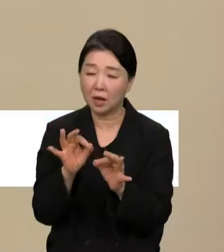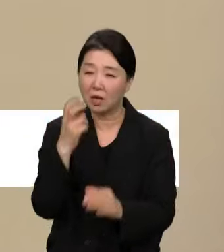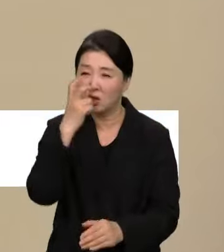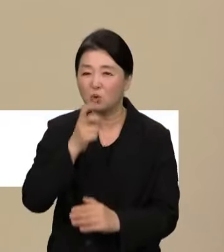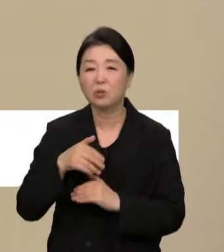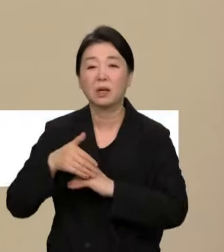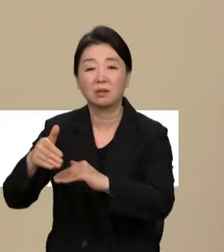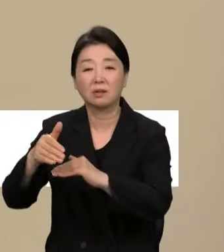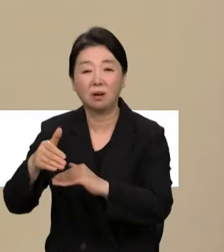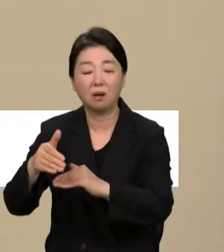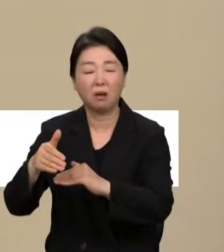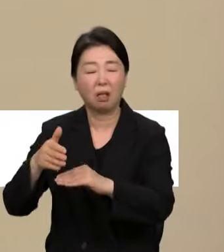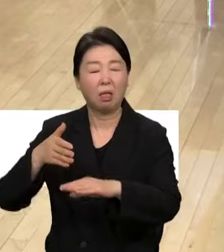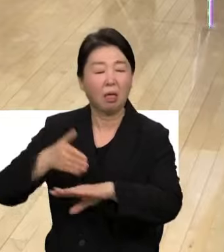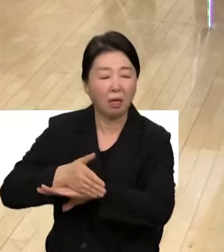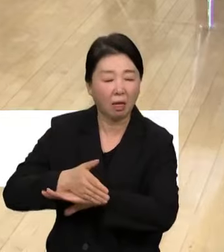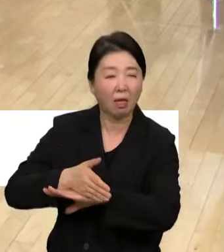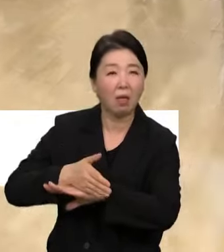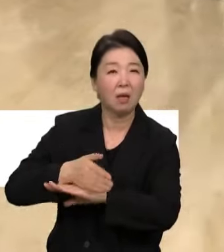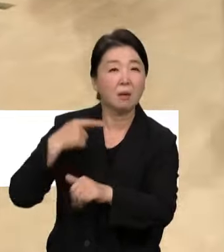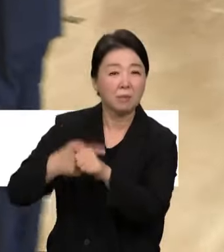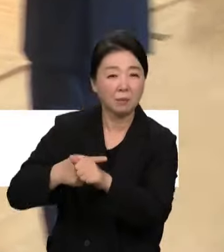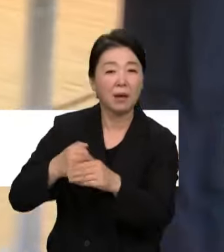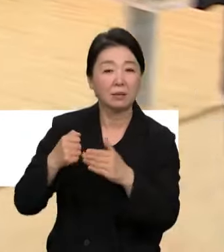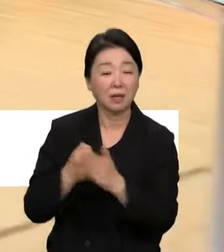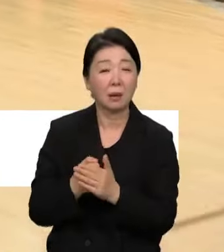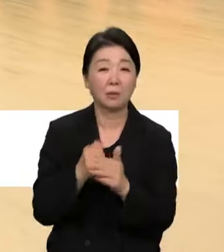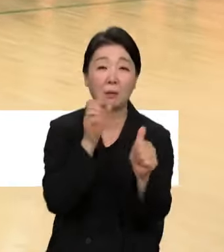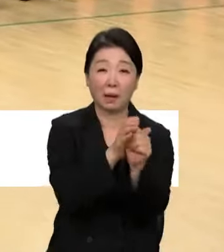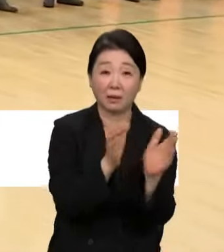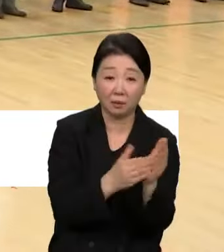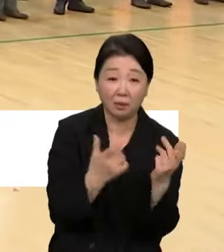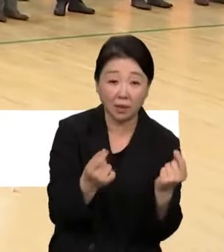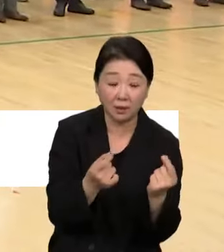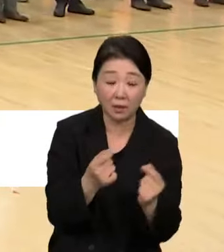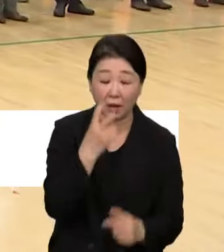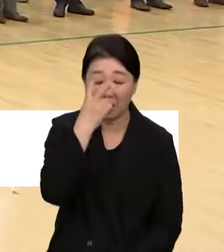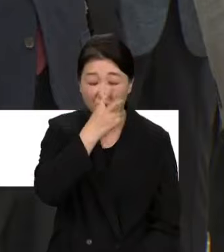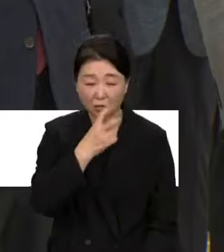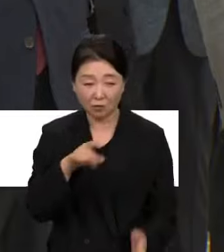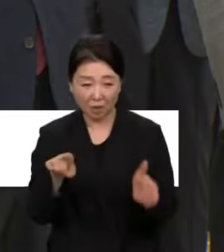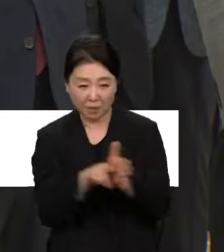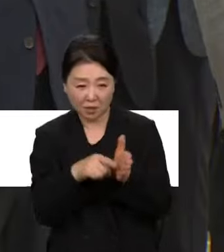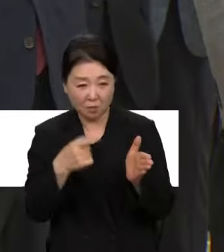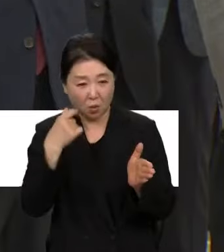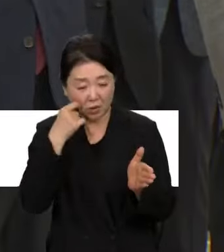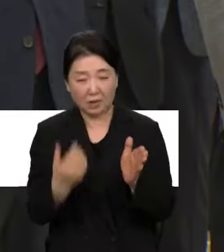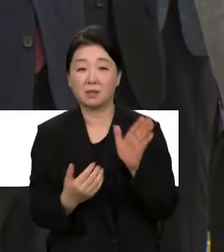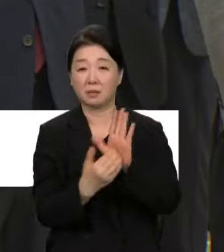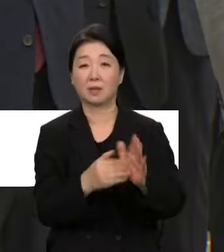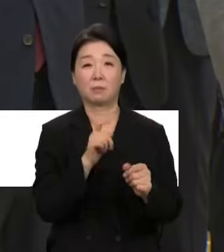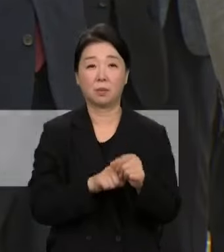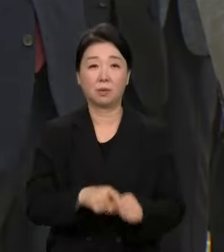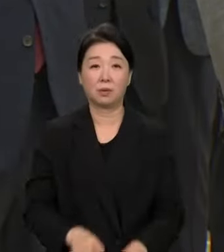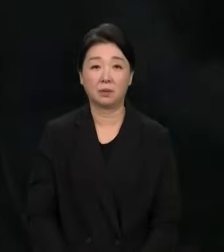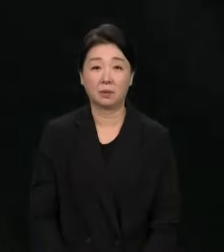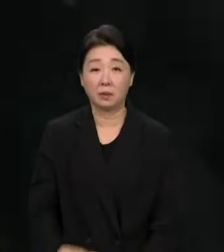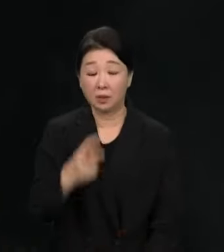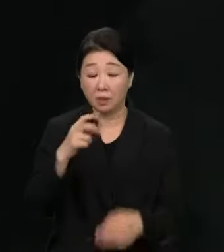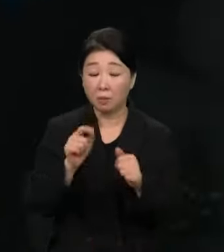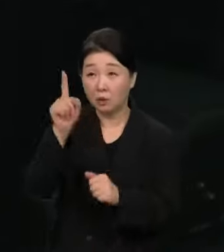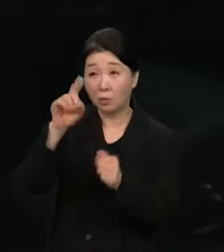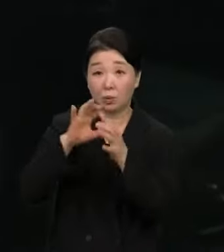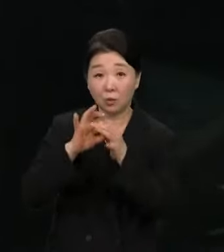여론을 의식한 것 아니냐 분석이 나옵니다 수사 결론에 대한 불신을 사전에 차단하려는 목적이라는 겁니다 검찰